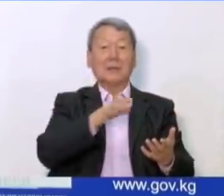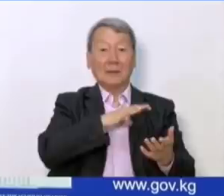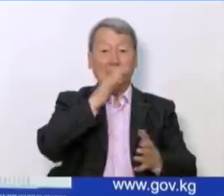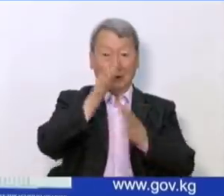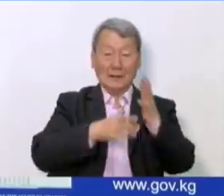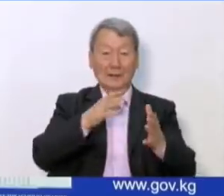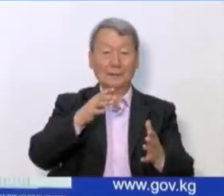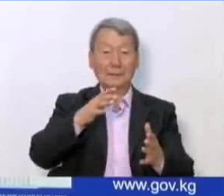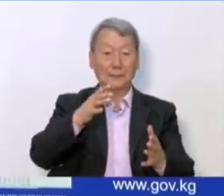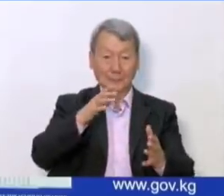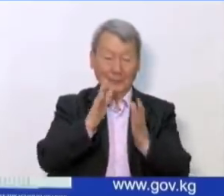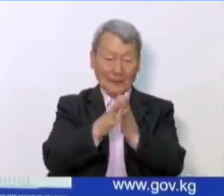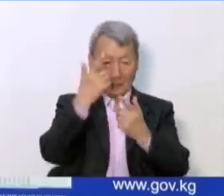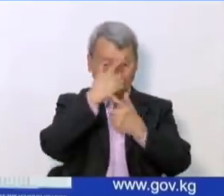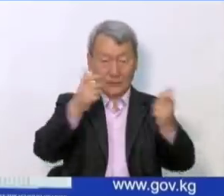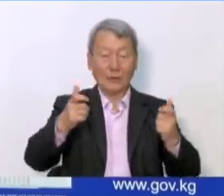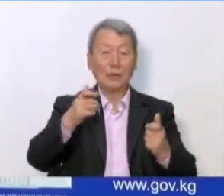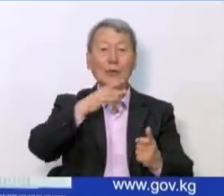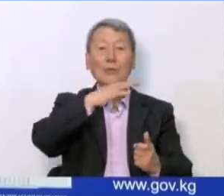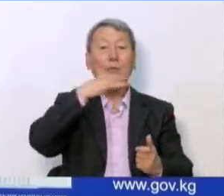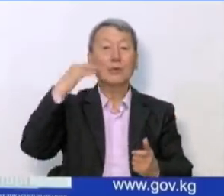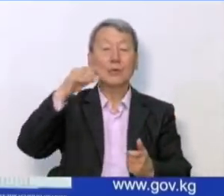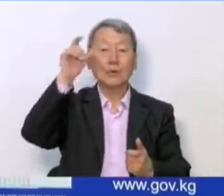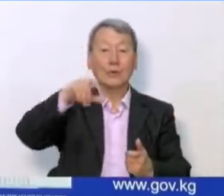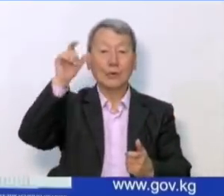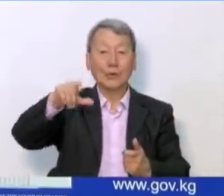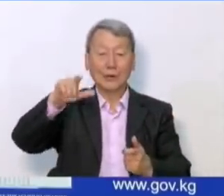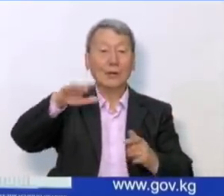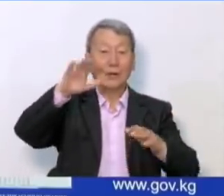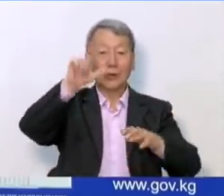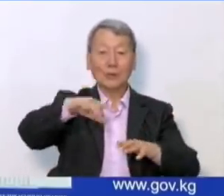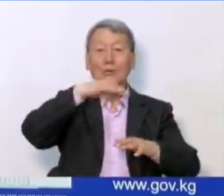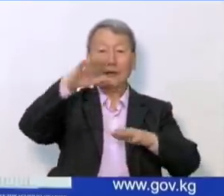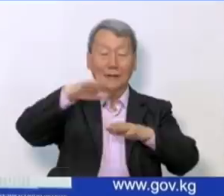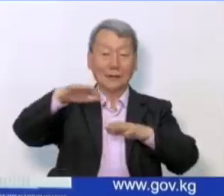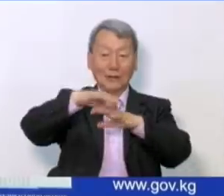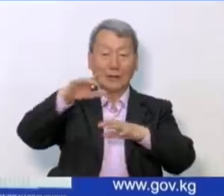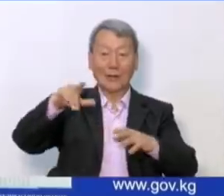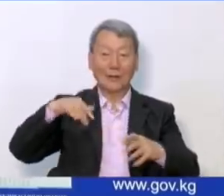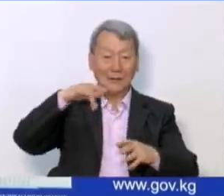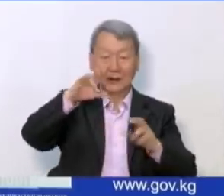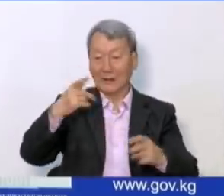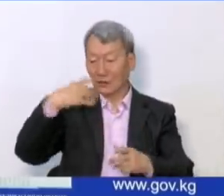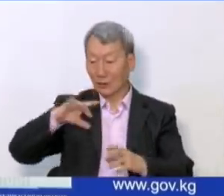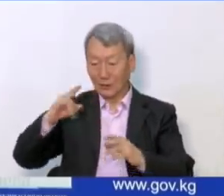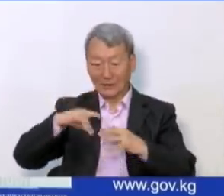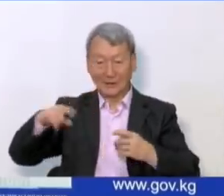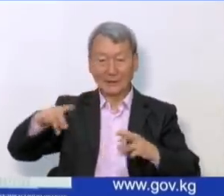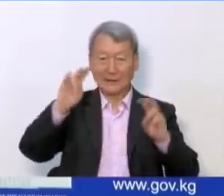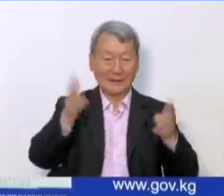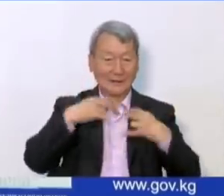жагынан карап берсеңиздер, көп жанакы көпчүлүк турган жерлерге көп алып барбай, ээчитип албай, ошол